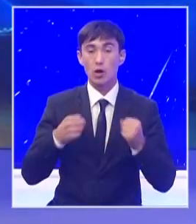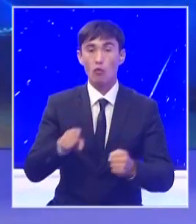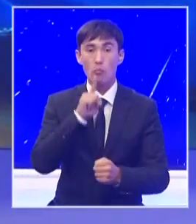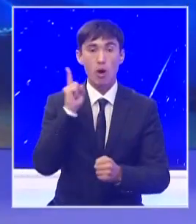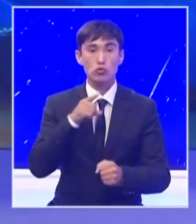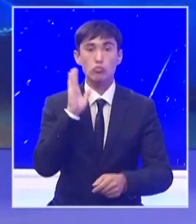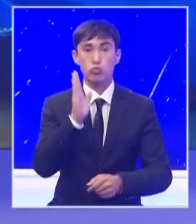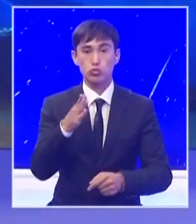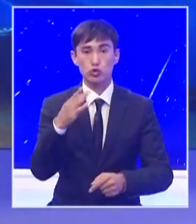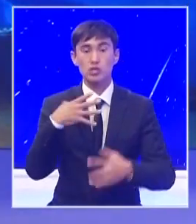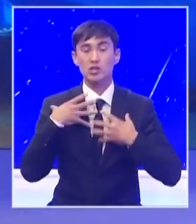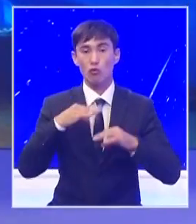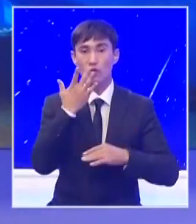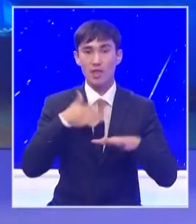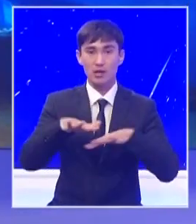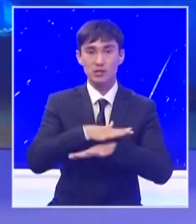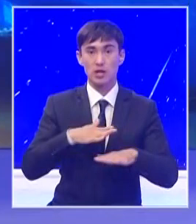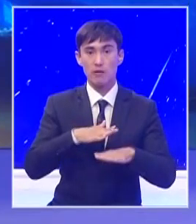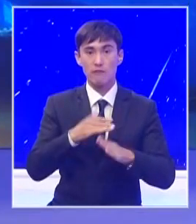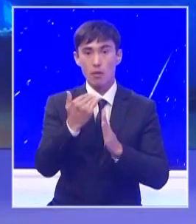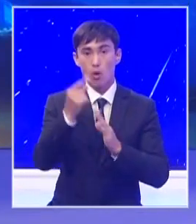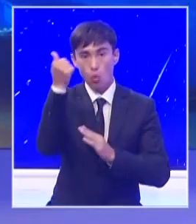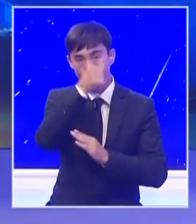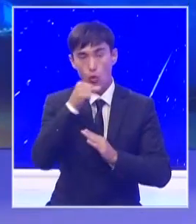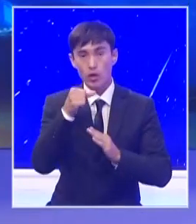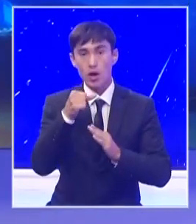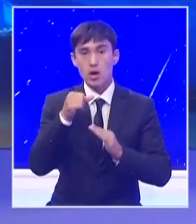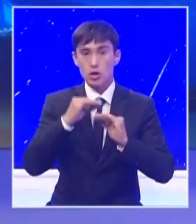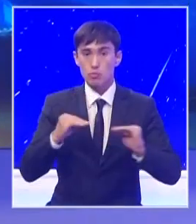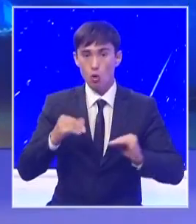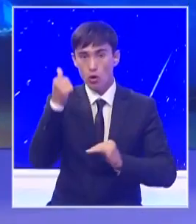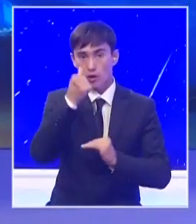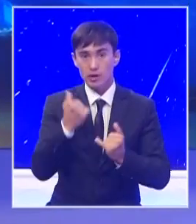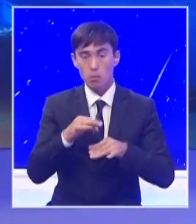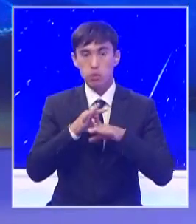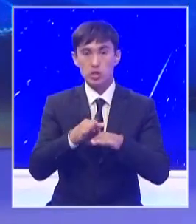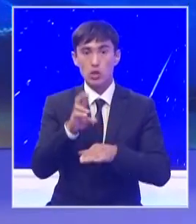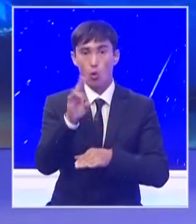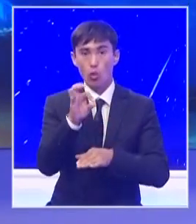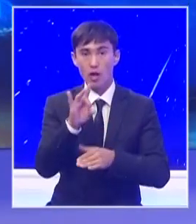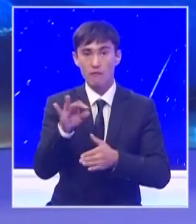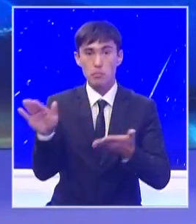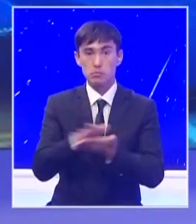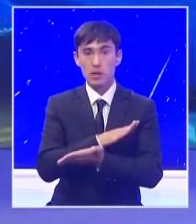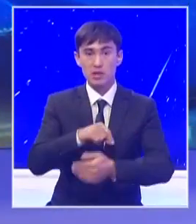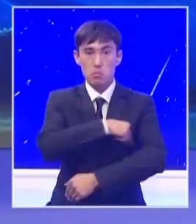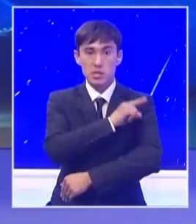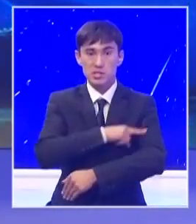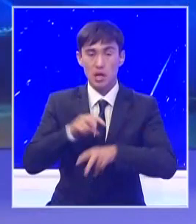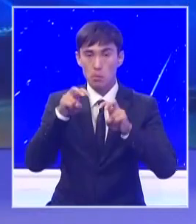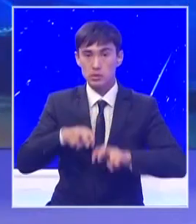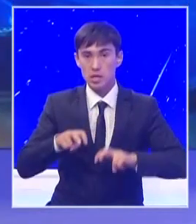Здоровая молодежь – будущее здоровой нации. В рамках года ребенка дети города Кунаева прошли бесплатное медицинское обследование.